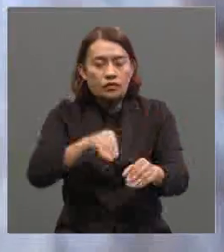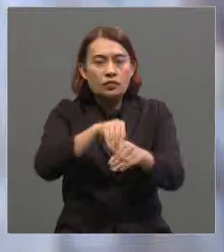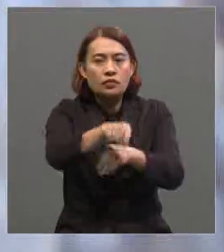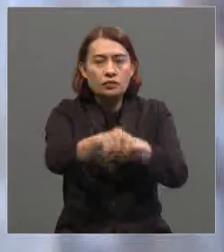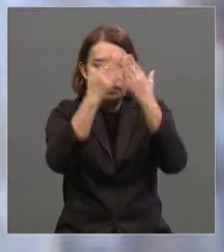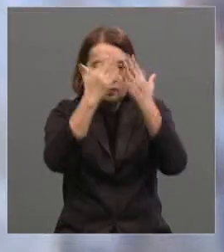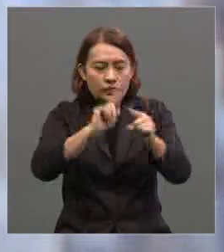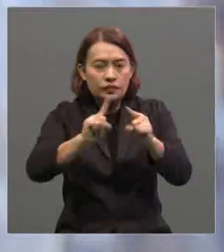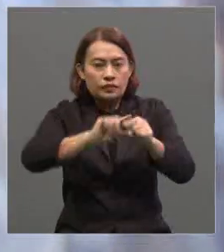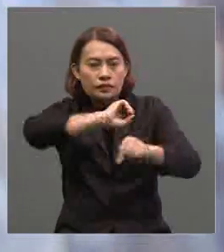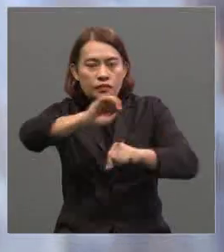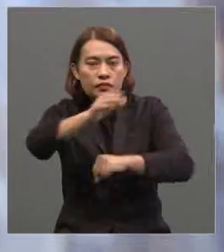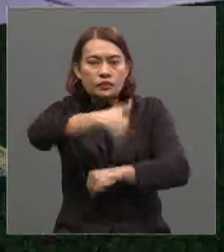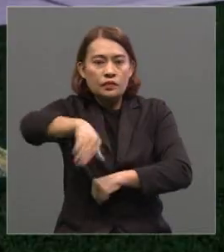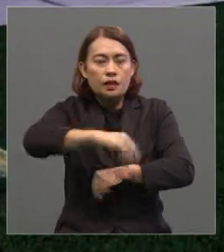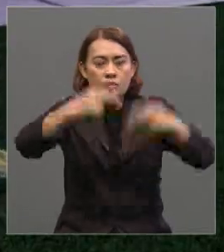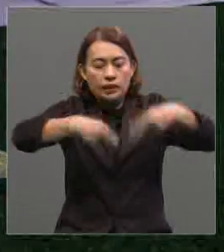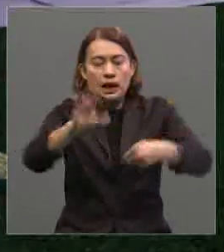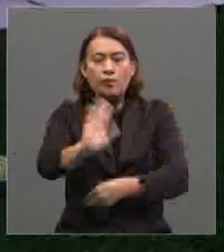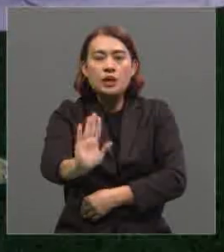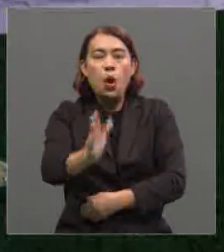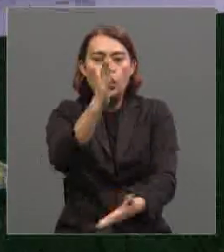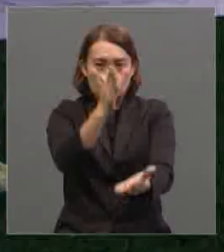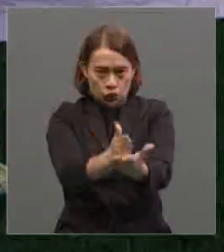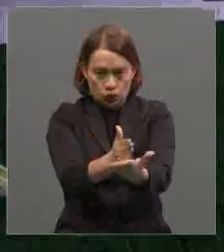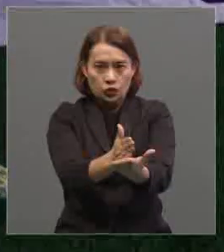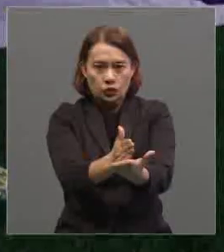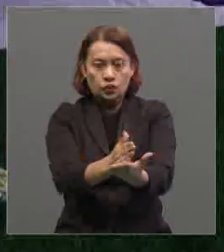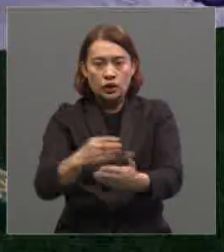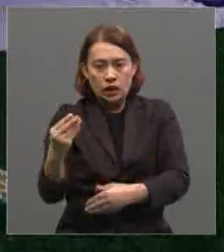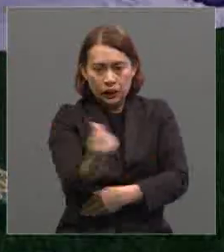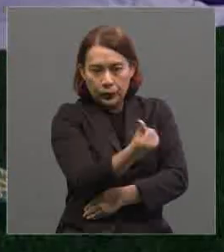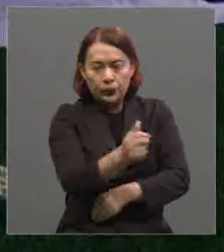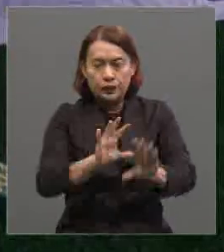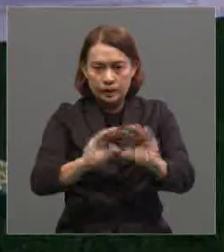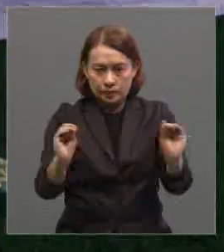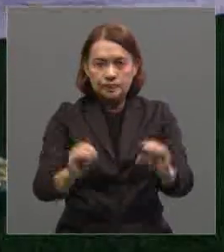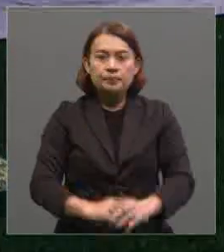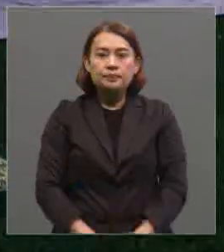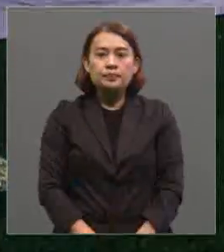ตน์แสดงจุดยืนว่าทุกคนไม่เอาสงครามขอให้ยุติสงครามโดยเร็วที่สุดครับ